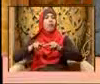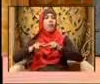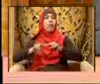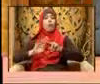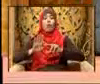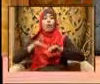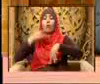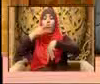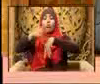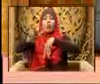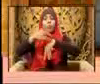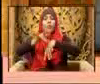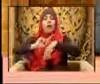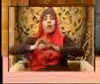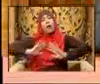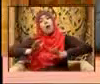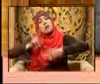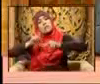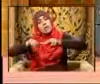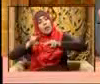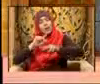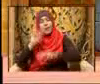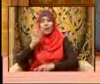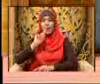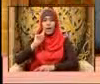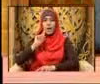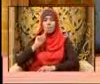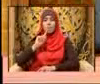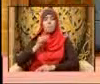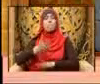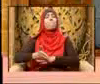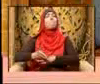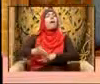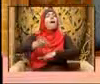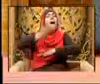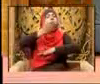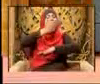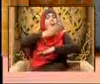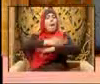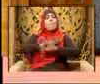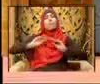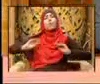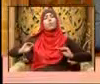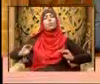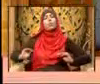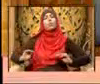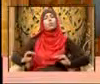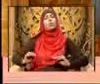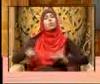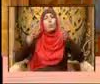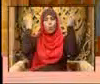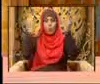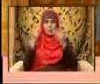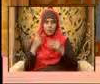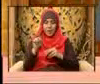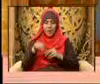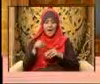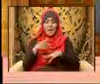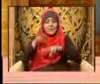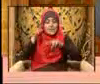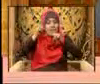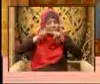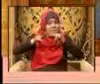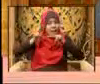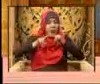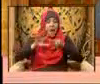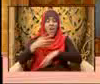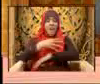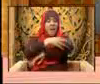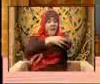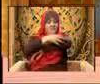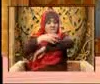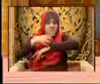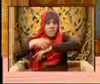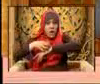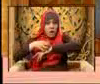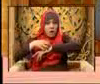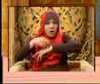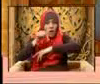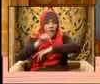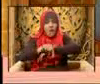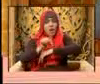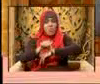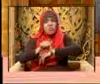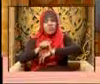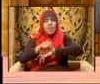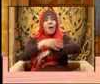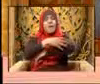الفقر. الإسلام من أساسه يرفض الفقر ويعالج الفقر، لأنه الفقر هو سبب من أسباب،